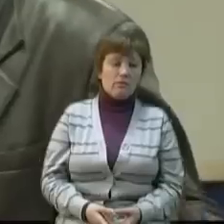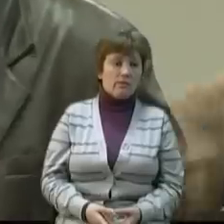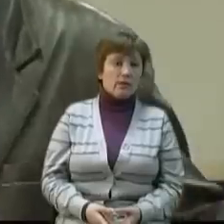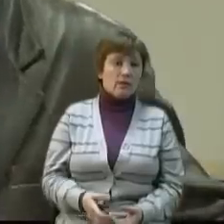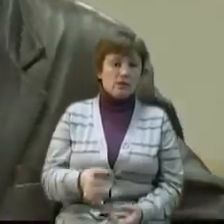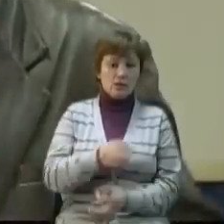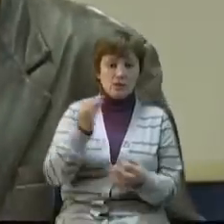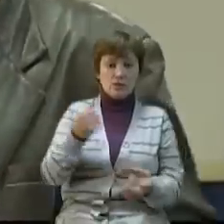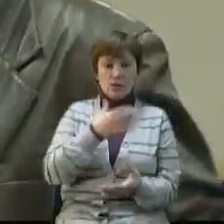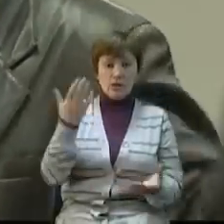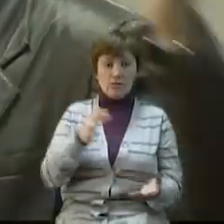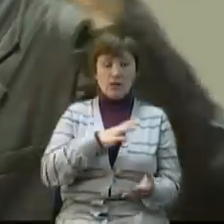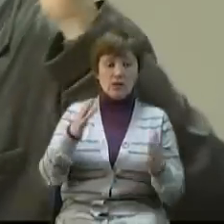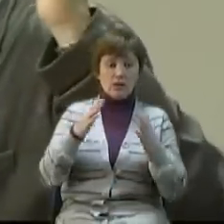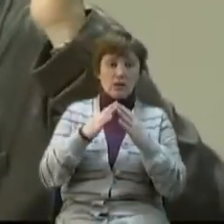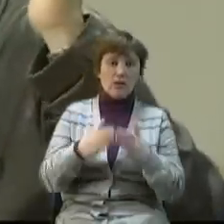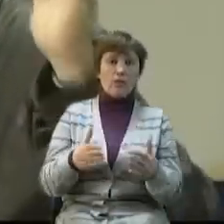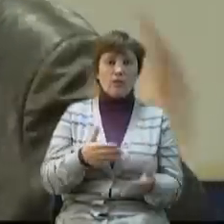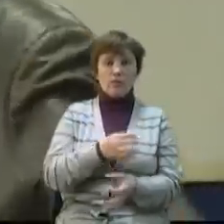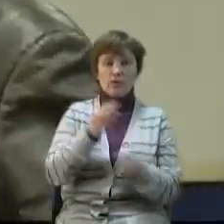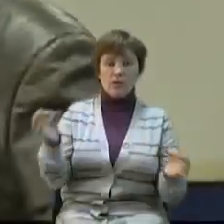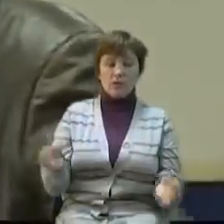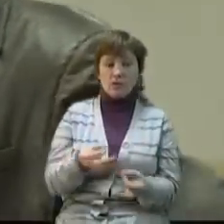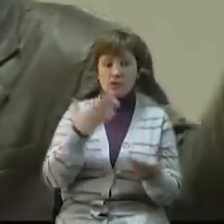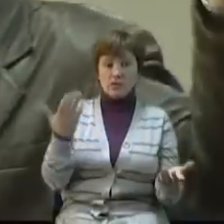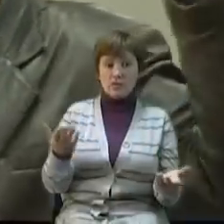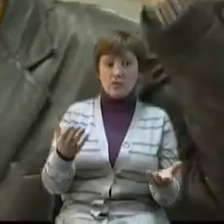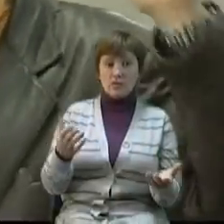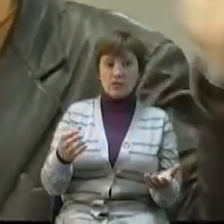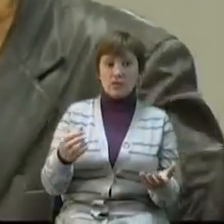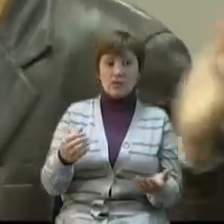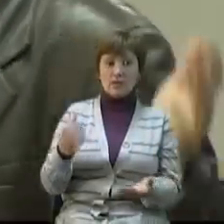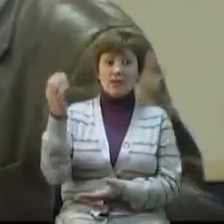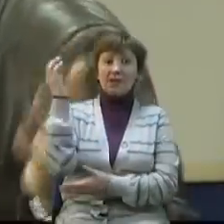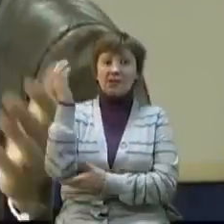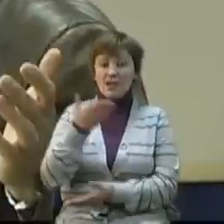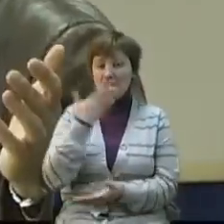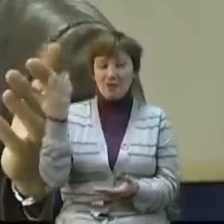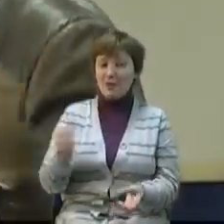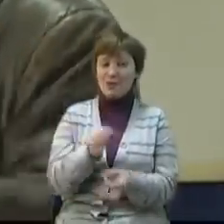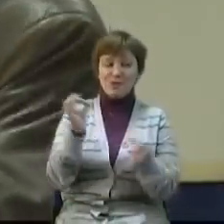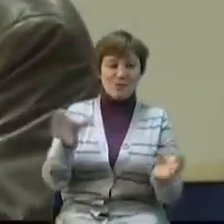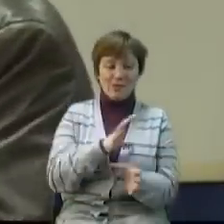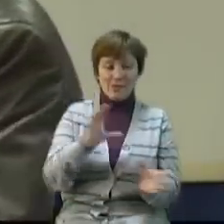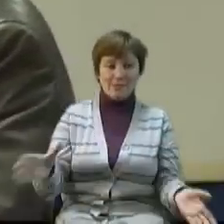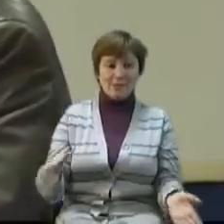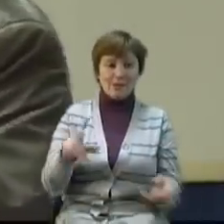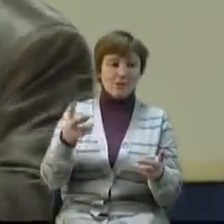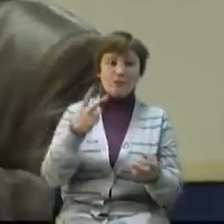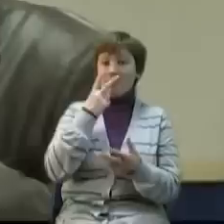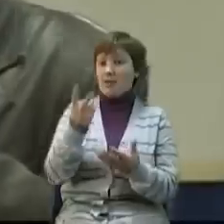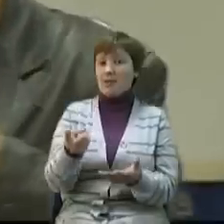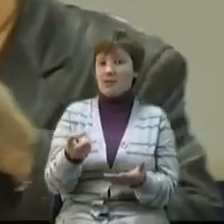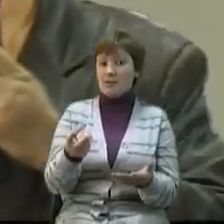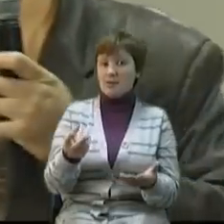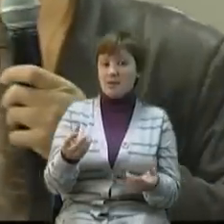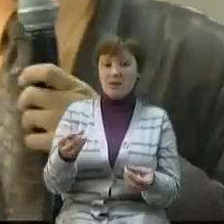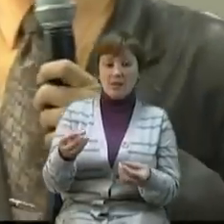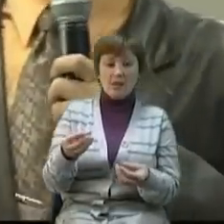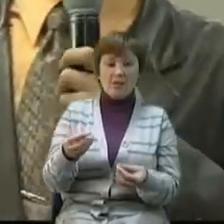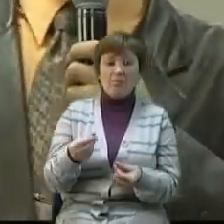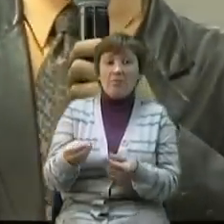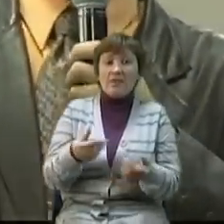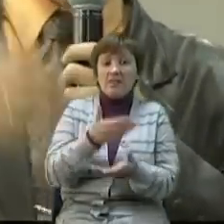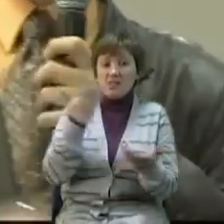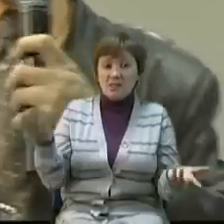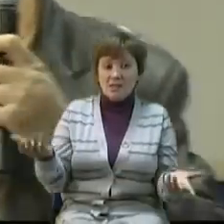ничего у меня не было, ни дома, ни дерева не посадил, ничего нету. Чем показать? Хоть какой-нибудь бизнес там,